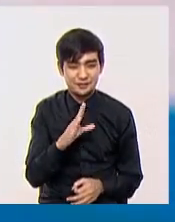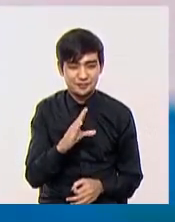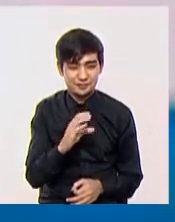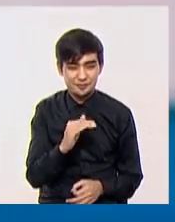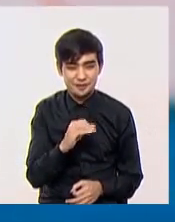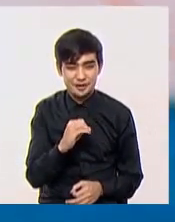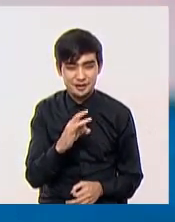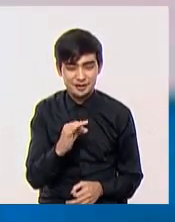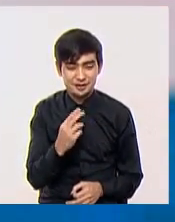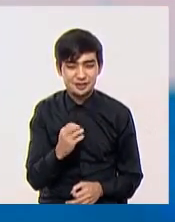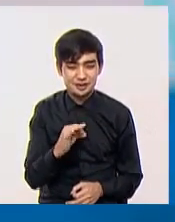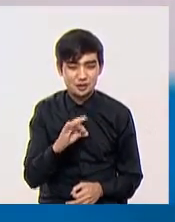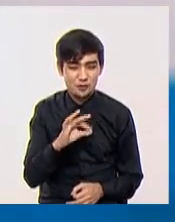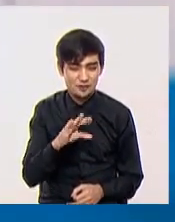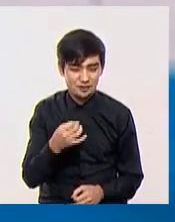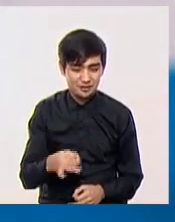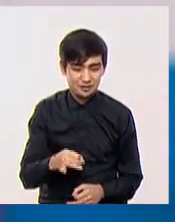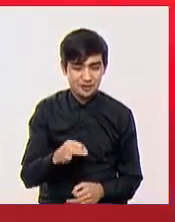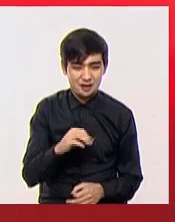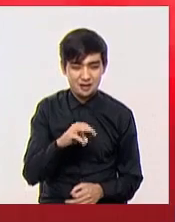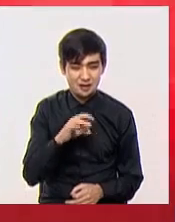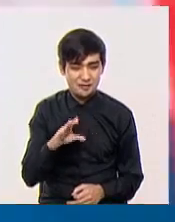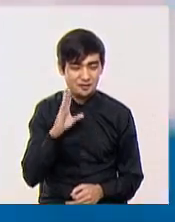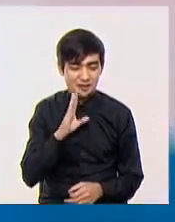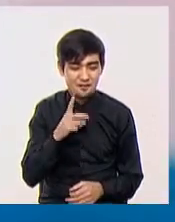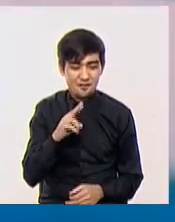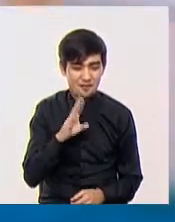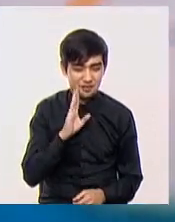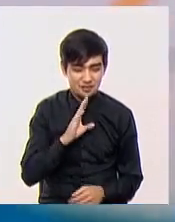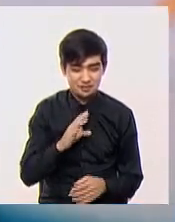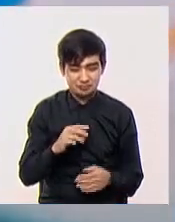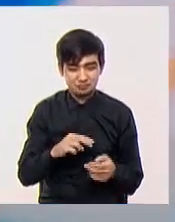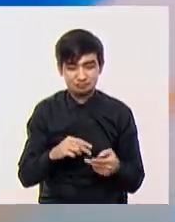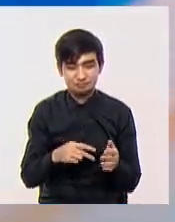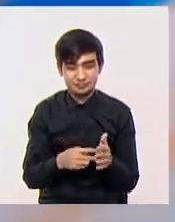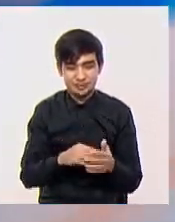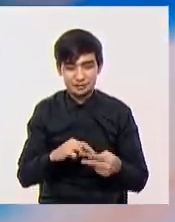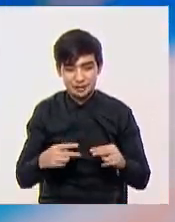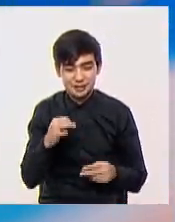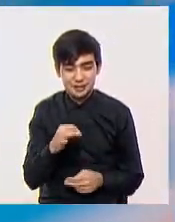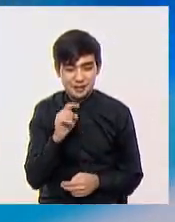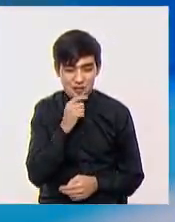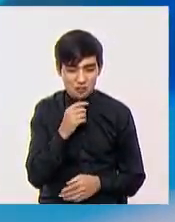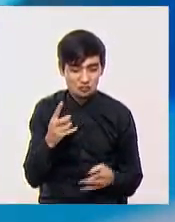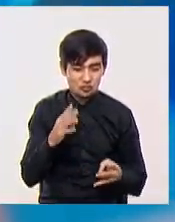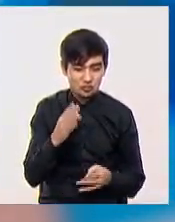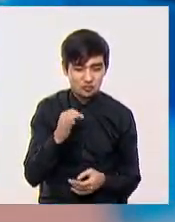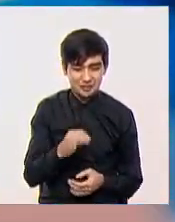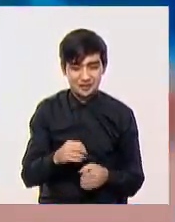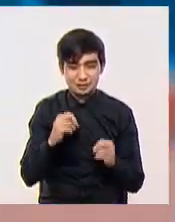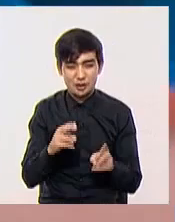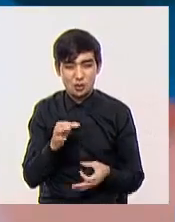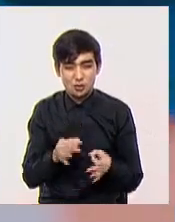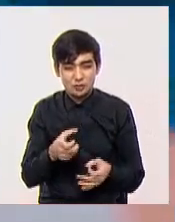дифференцированные тарифы на потребление воды. По его словам, так можно стимулировать население экономить. Будет определена оптимальная